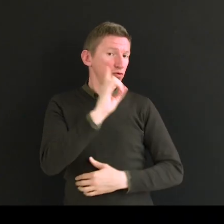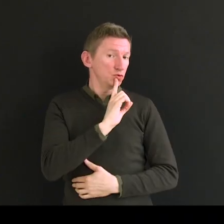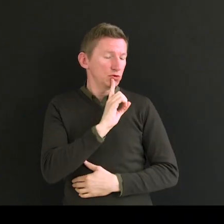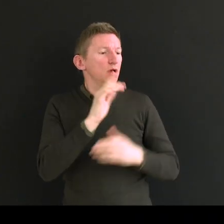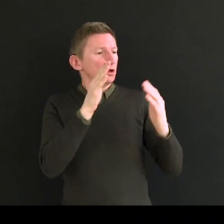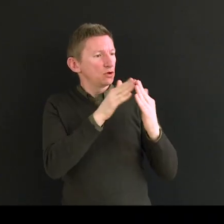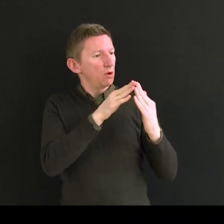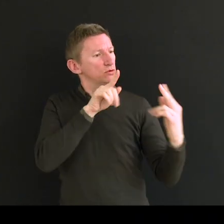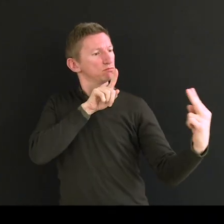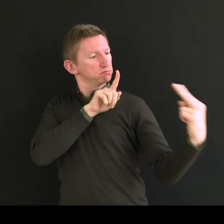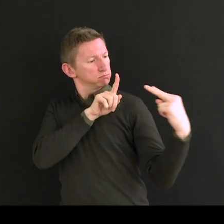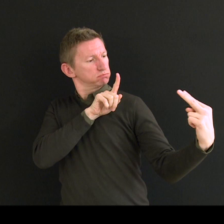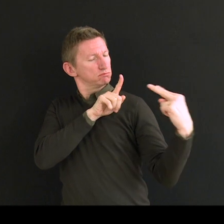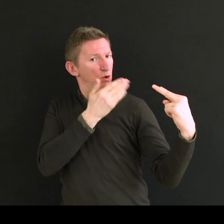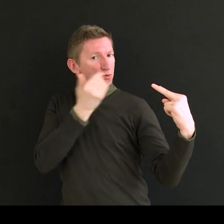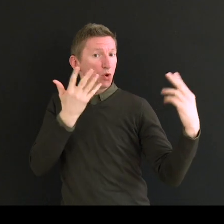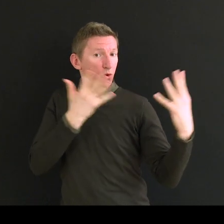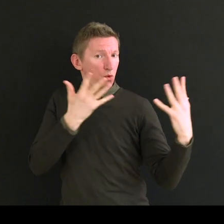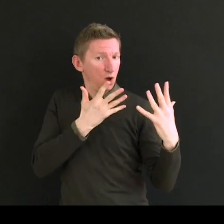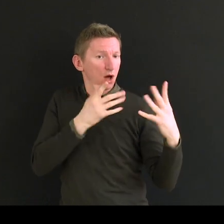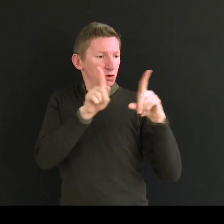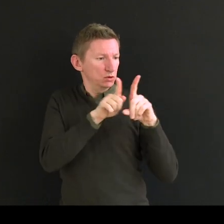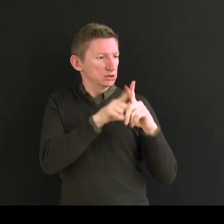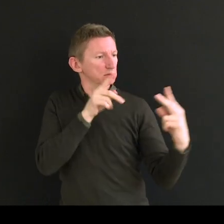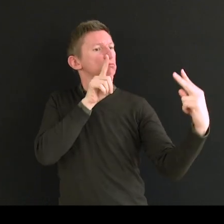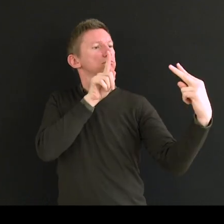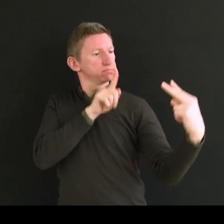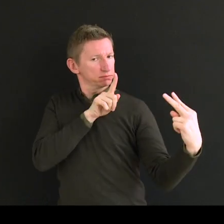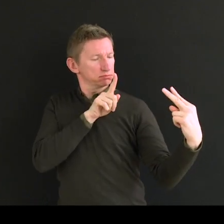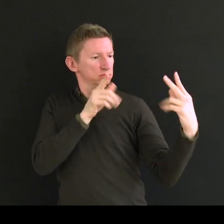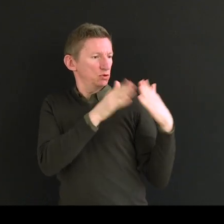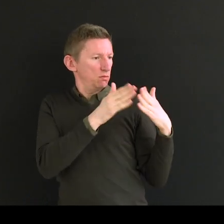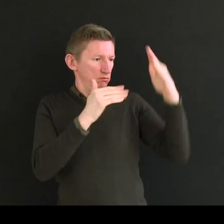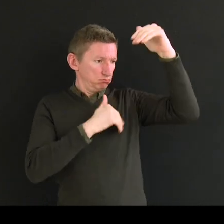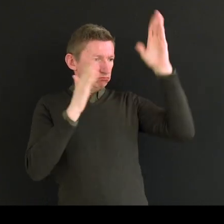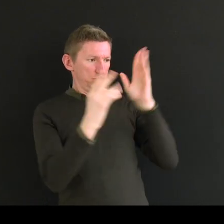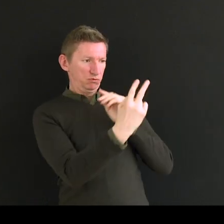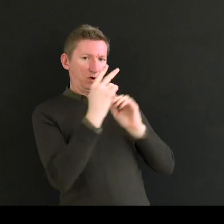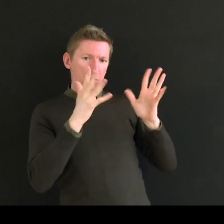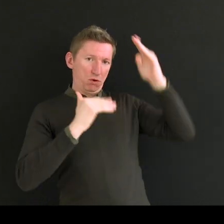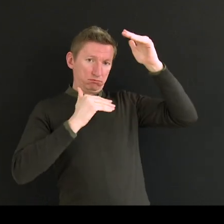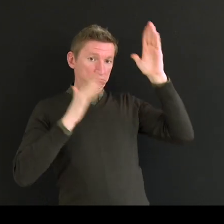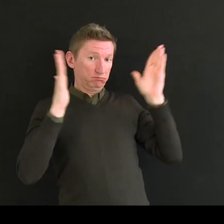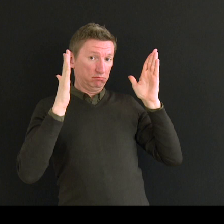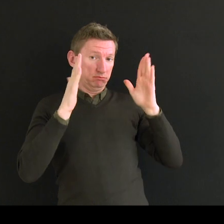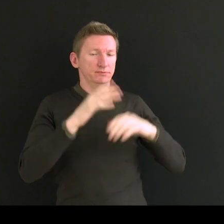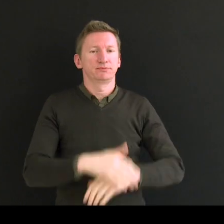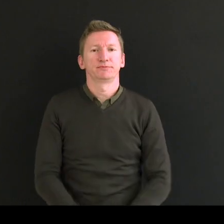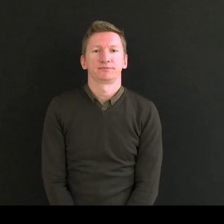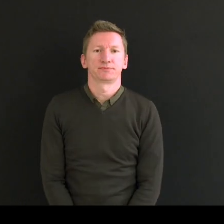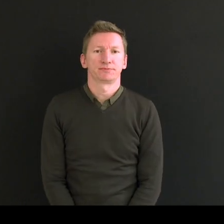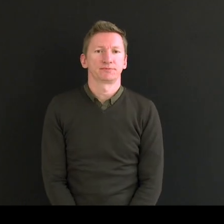Lorsqu'une personne est malvoyante et sourde, demandez-lui la distance optimale pour vous voir et la taille de son champ visuel à cette